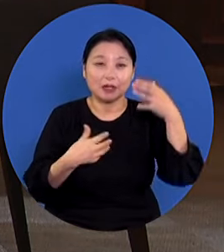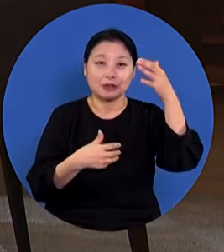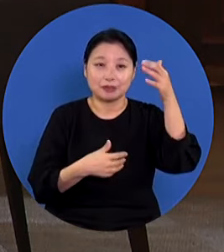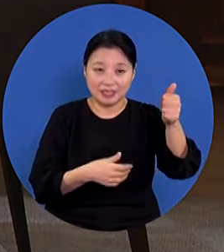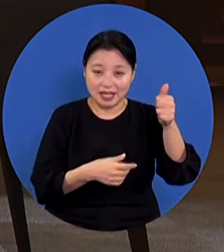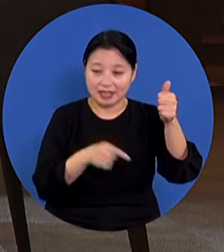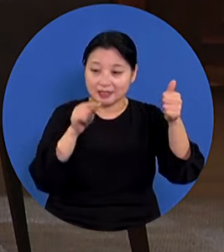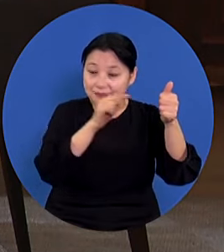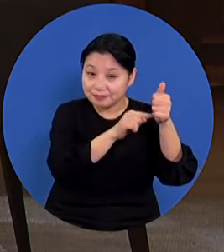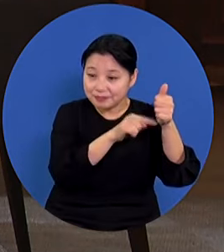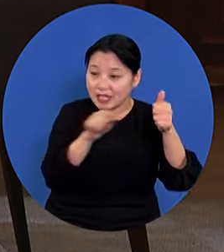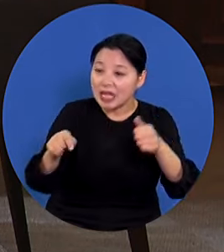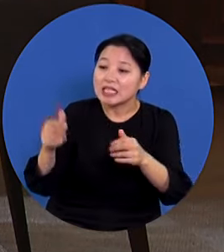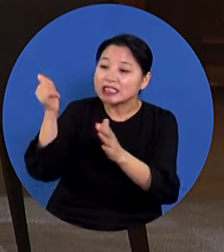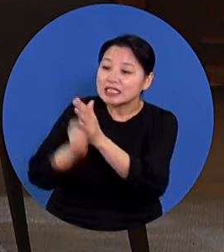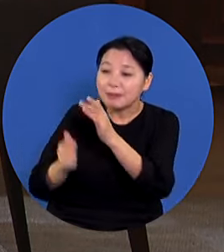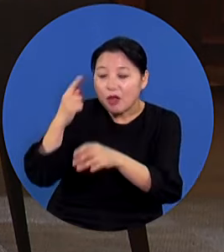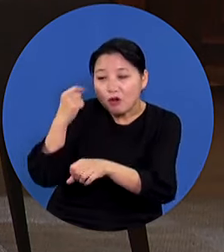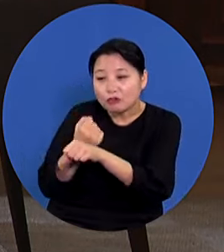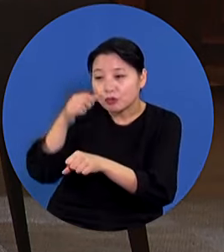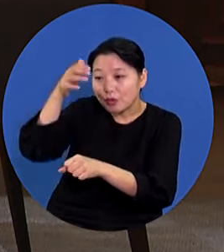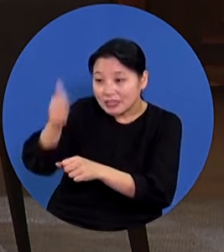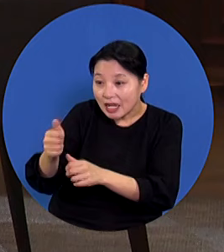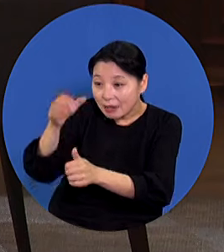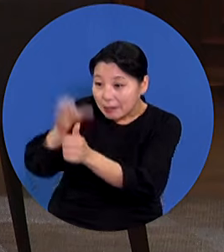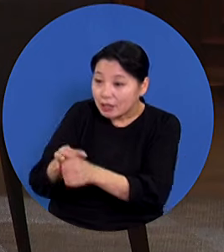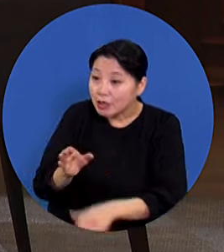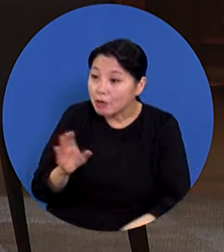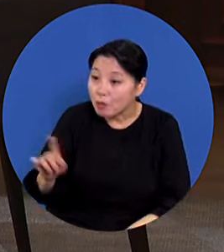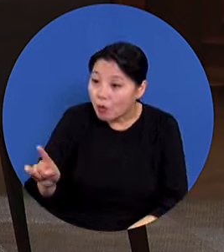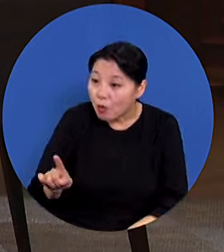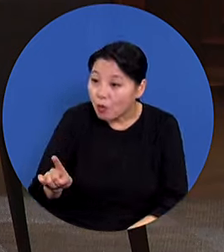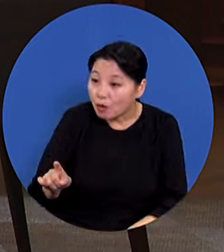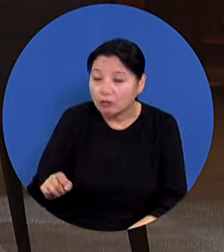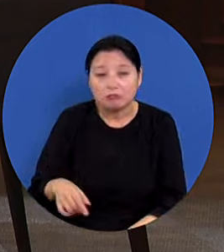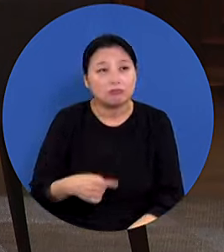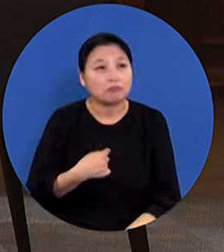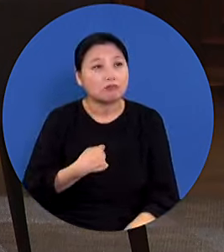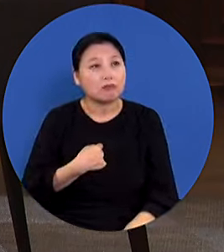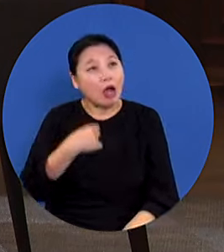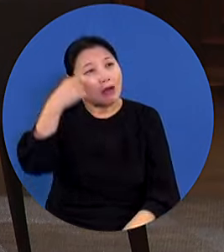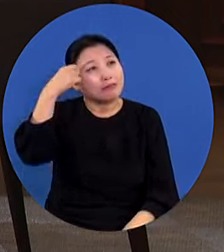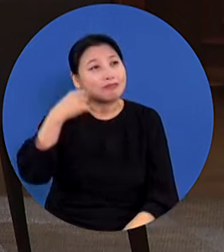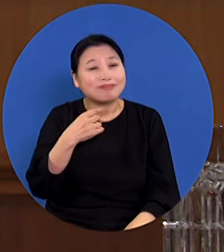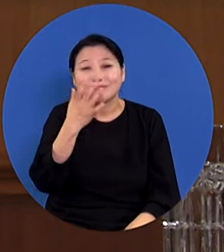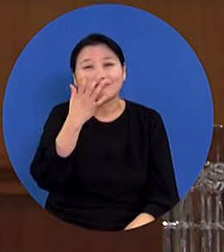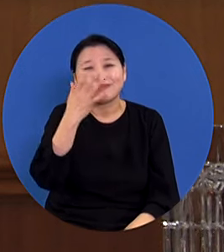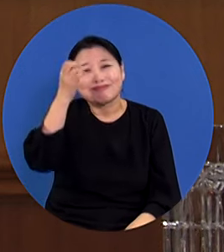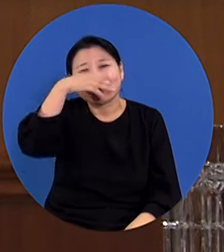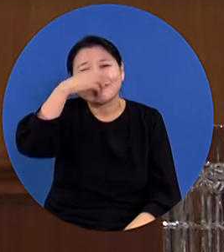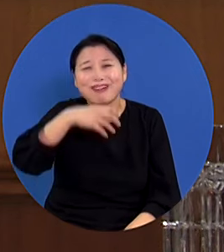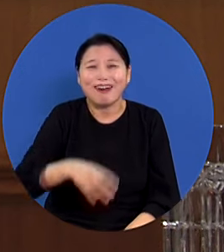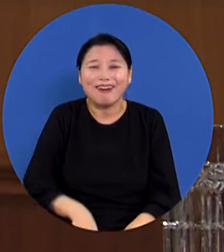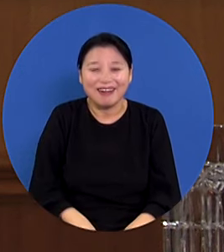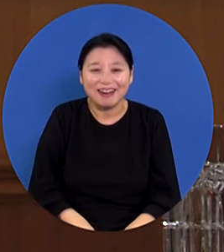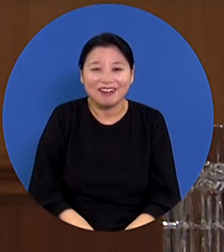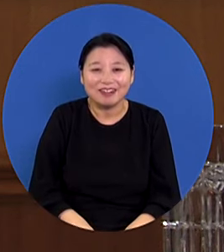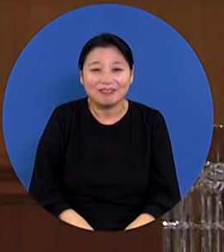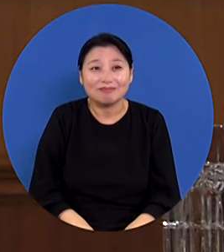소장 맡으실래요? 할 때 예. 느낌이 어땠어요? 아, 저는 그냥 뭐 특별한 느낌보다 저는 그냥